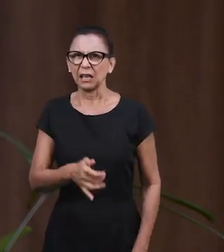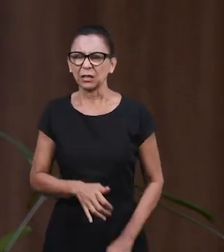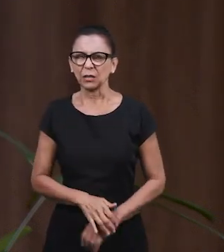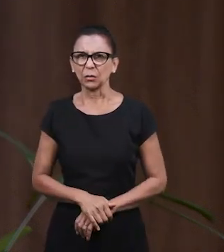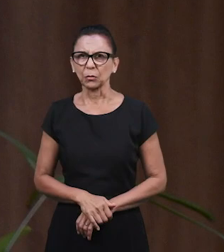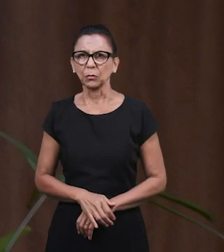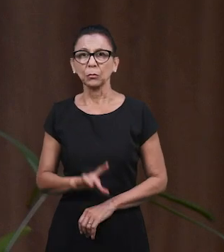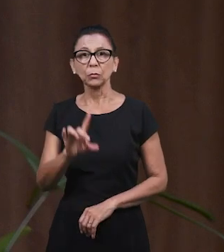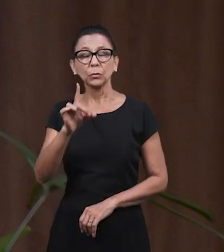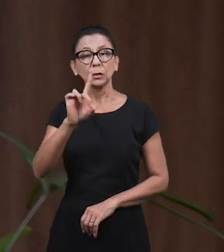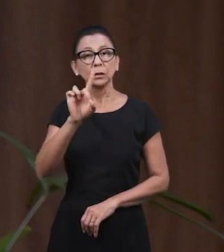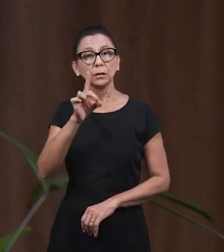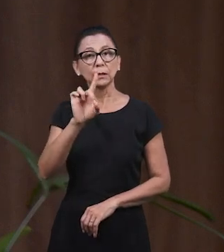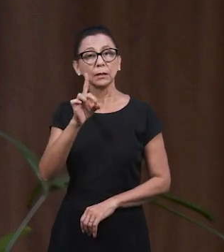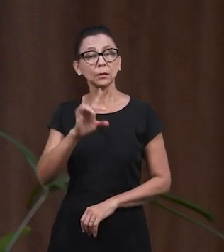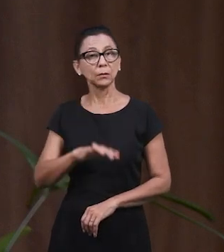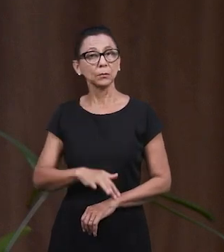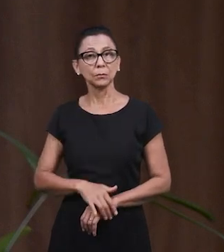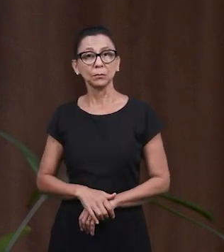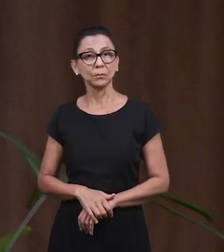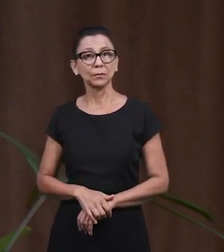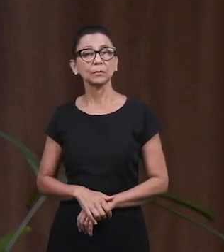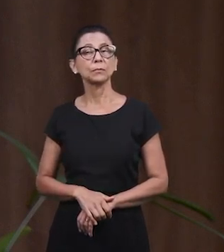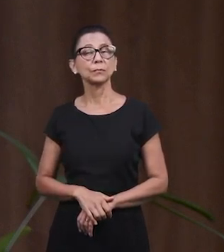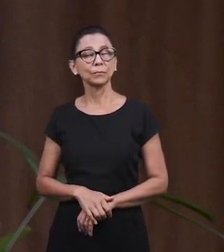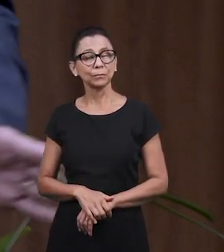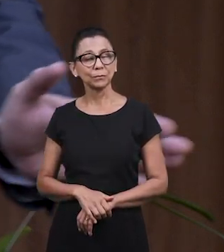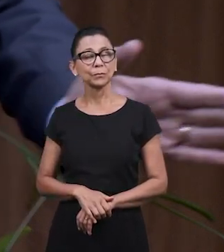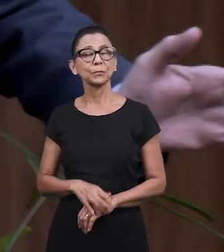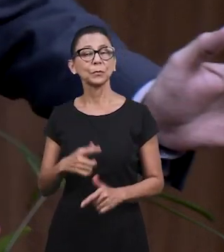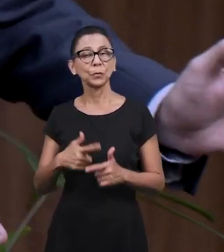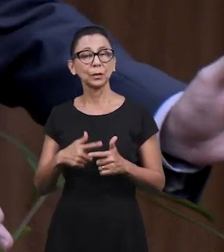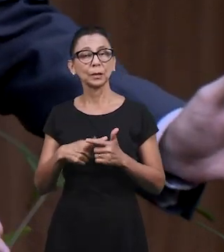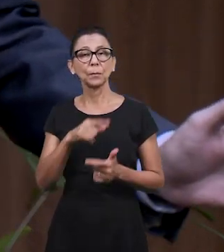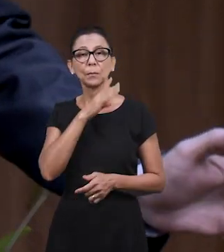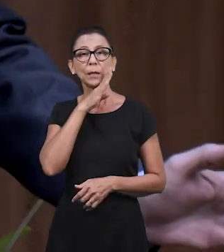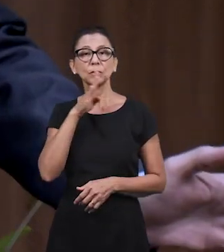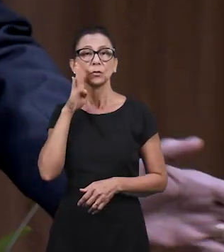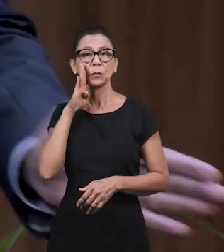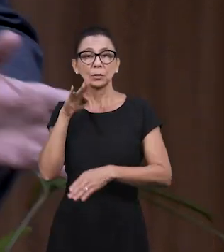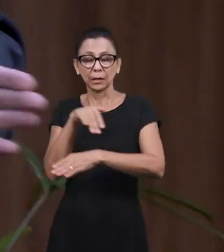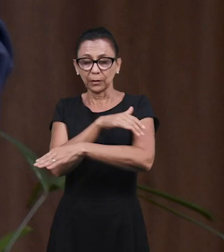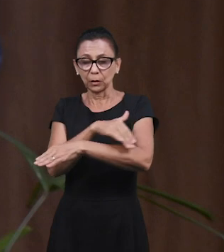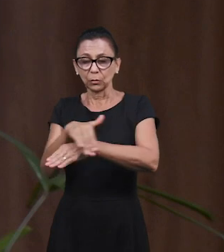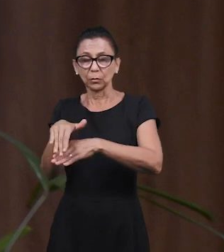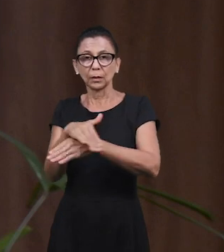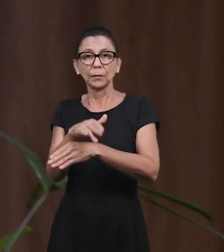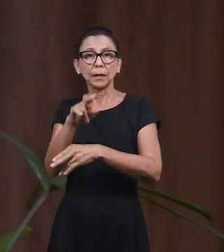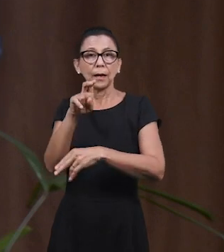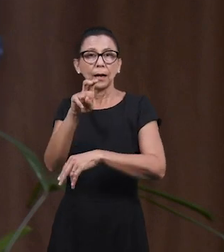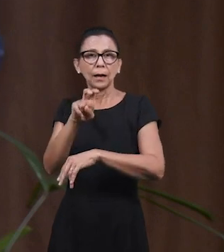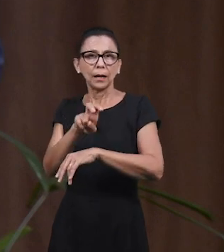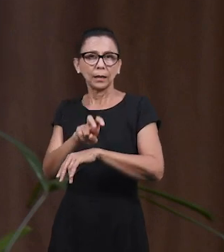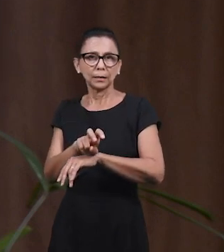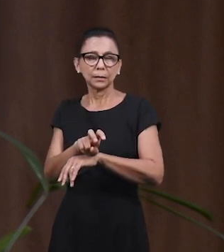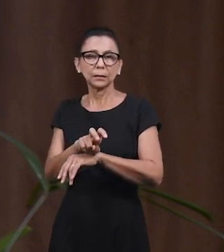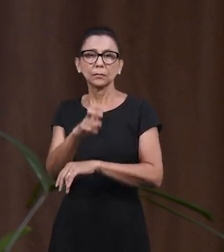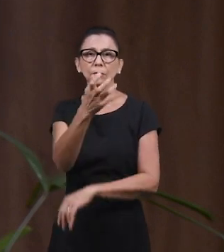un hasard. Non, c'est prophétique. Il n'était pas dans le chemin par où Jésus passait. Il était au bord du